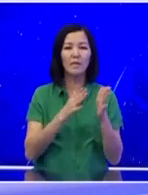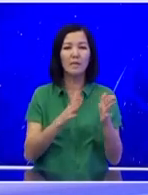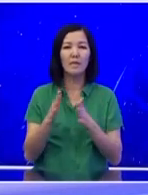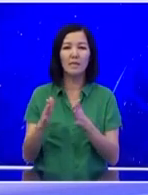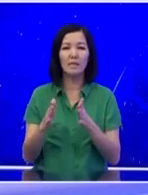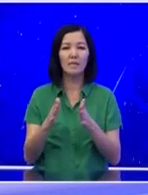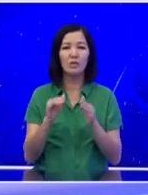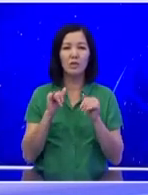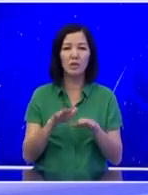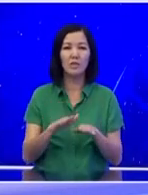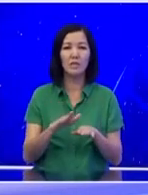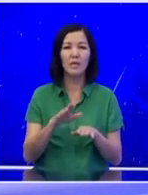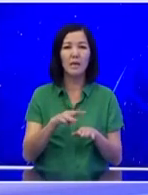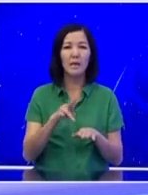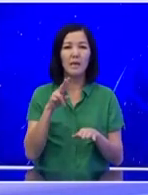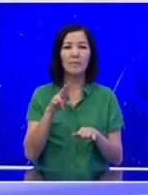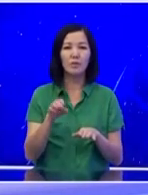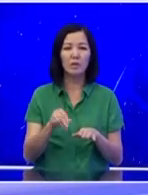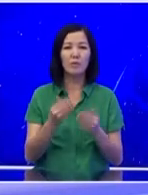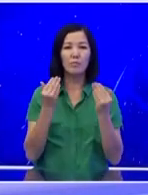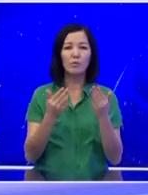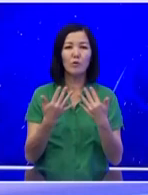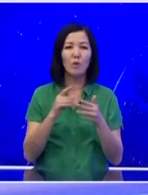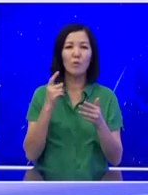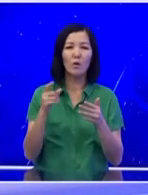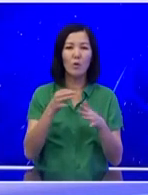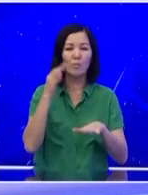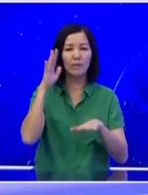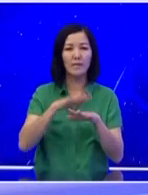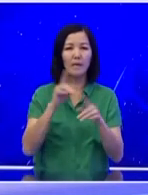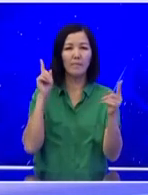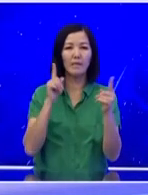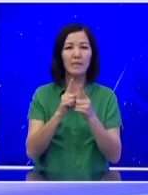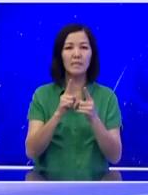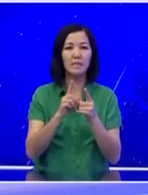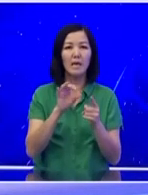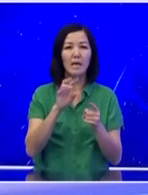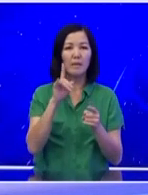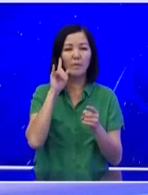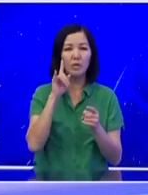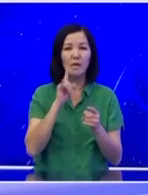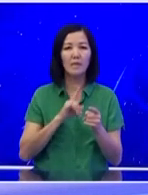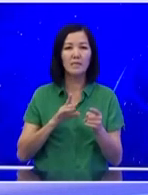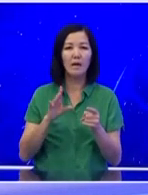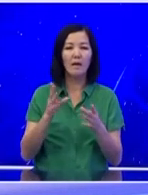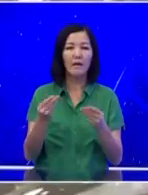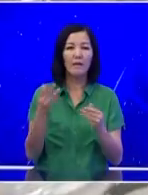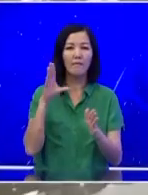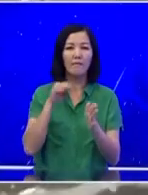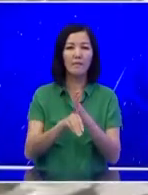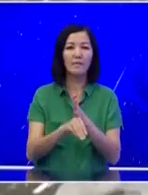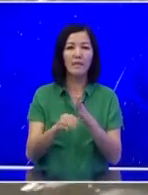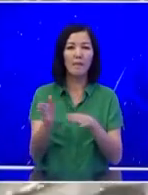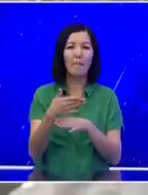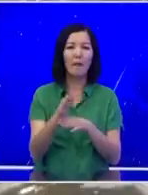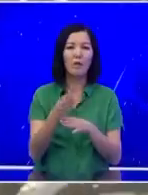Осы мақсатта МЖ шаруа қожалығы өкілдері бүгін облыс әкімімен кездесті. Еңбек қазақтық инвесторлар Амандық Ғаббасұлына балық